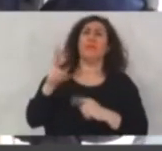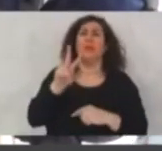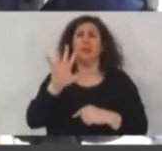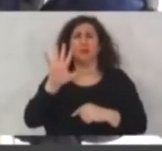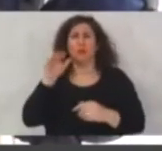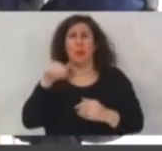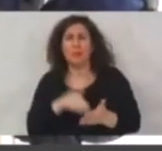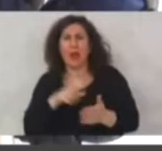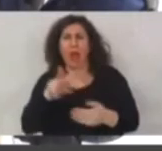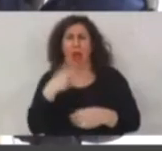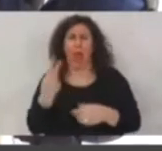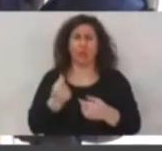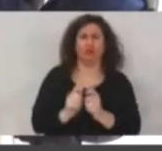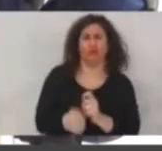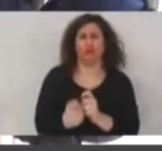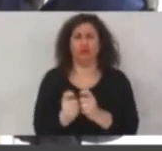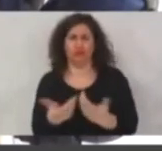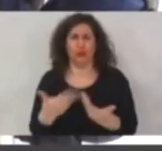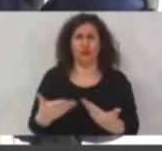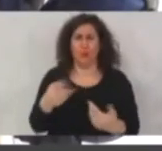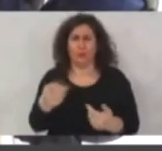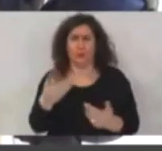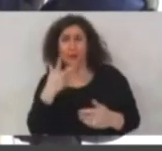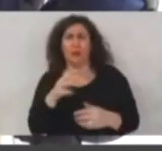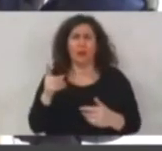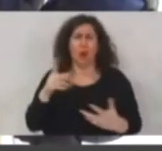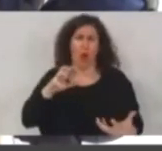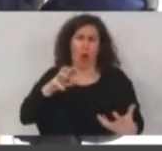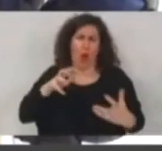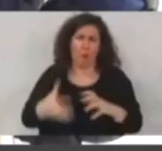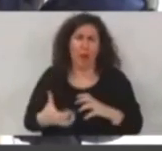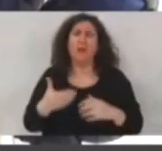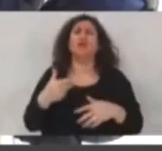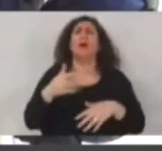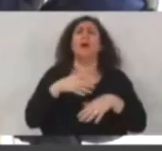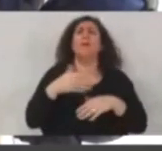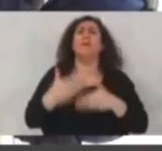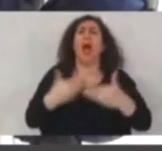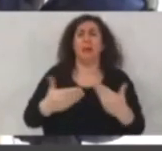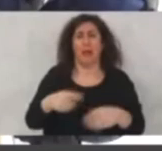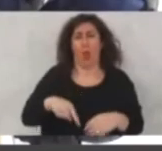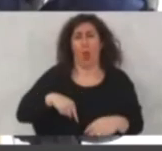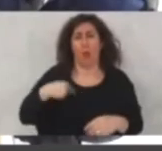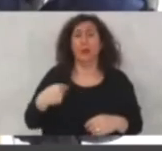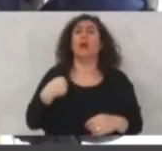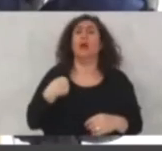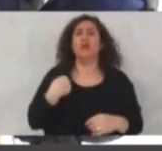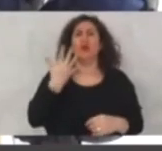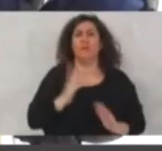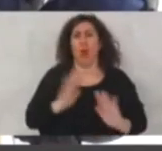della liquidità, che è molto complesso e che le pratiche rischiano di essere lunghe. Noi non vogliamo pratiche